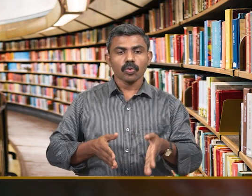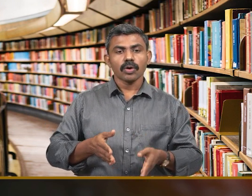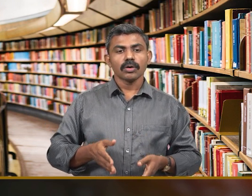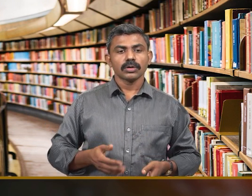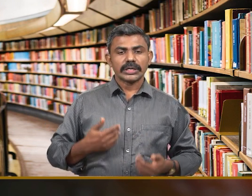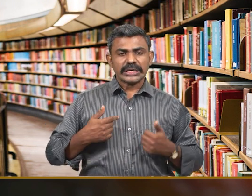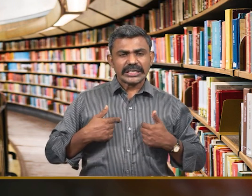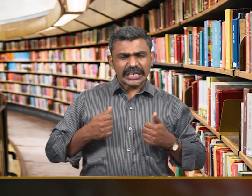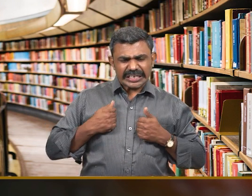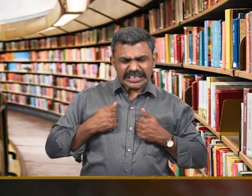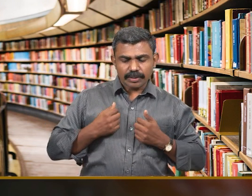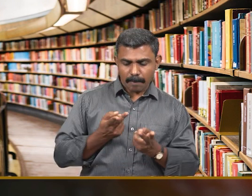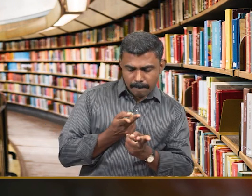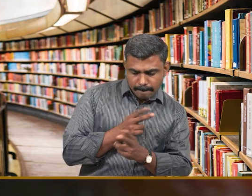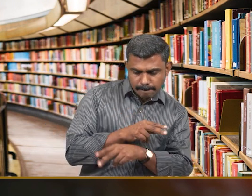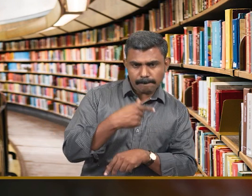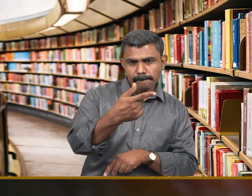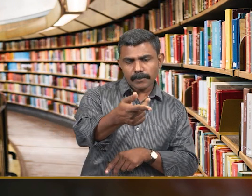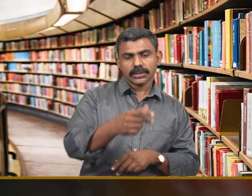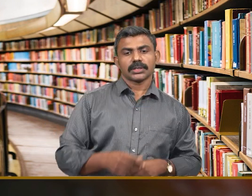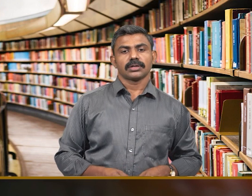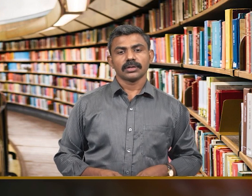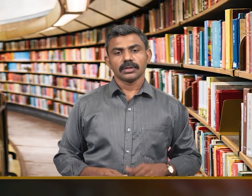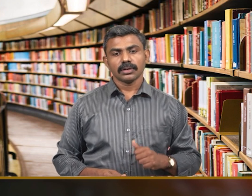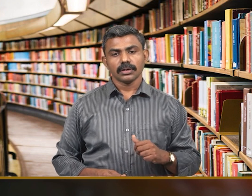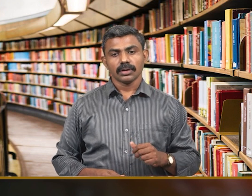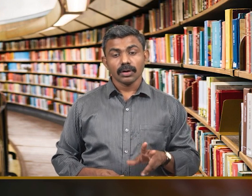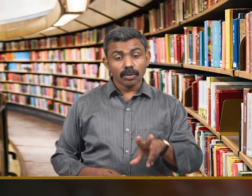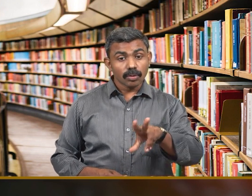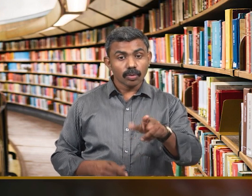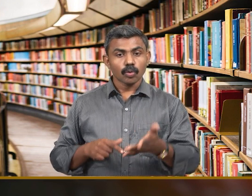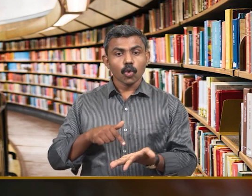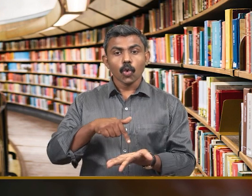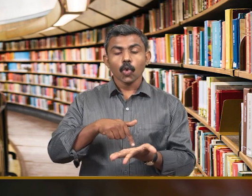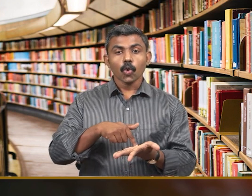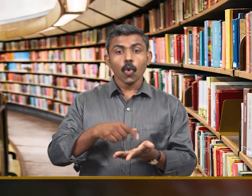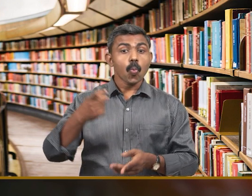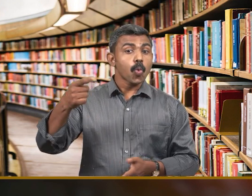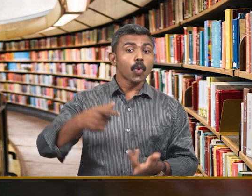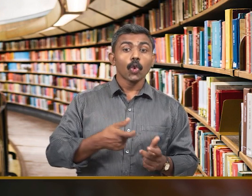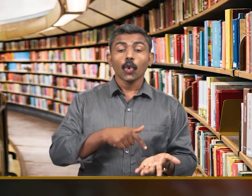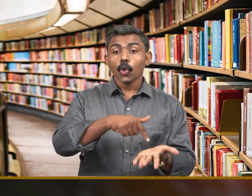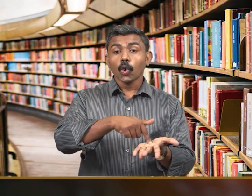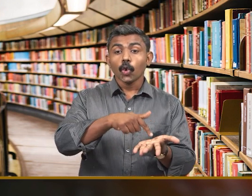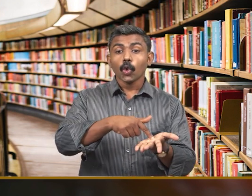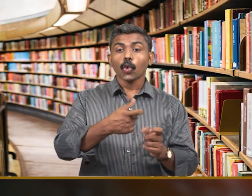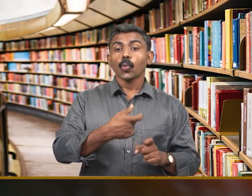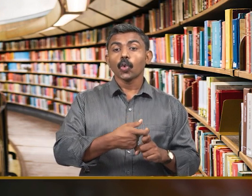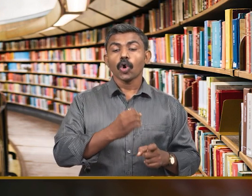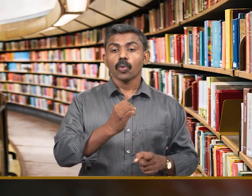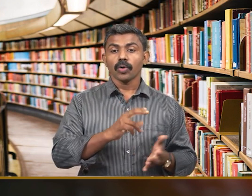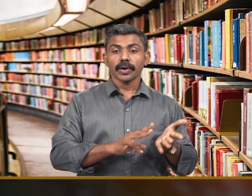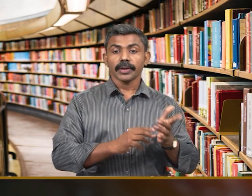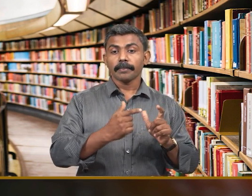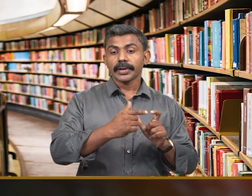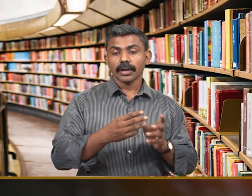பண்ணுறாருன்னா தனக்கு சாதகமாக மாற்றிக்கிட்டு அடுத்து என்ன பண்ணுறாரு, ரோம் நகரை நோக்கி, ஏன்னா இத்தாலியோட தலைநகரமே எது ரோம், ரோம்